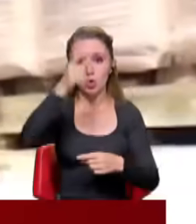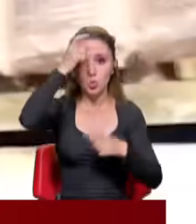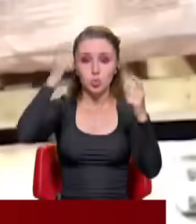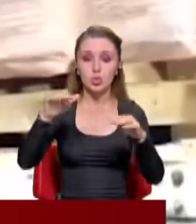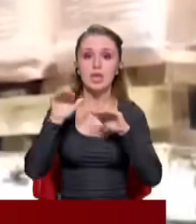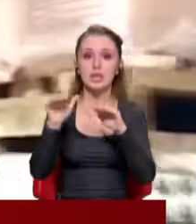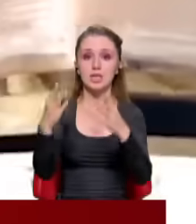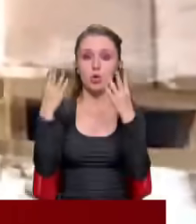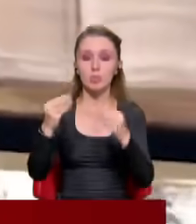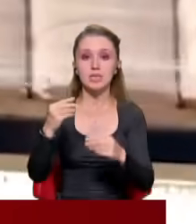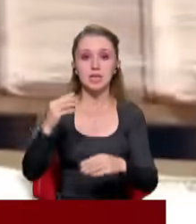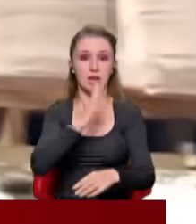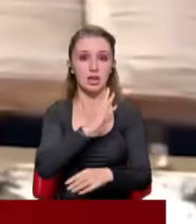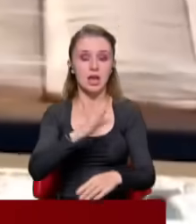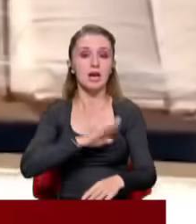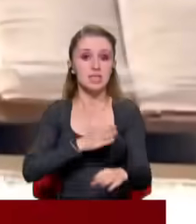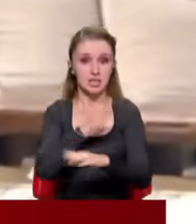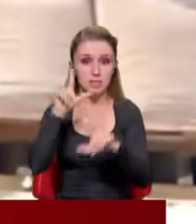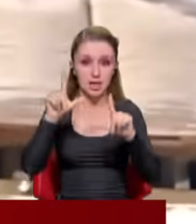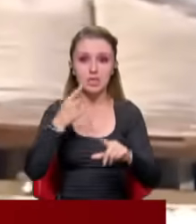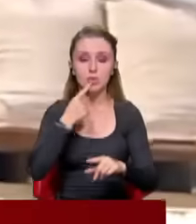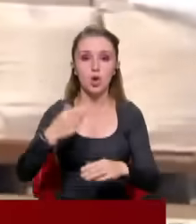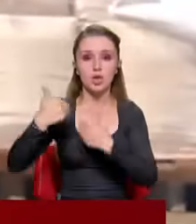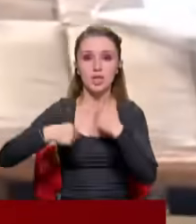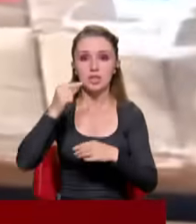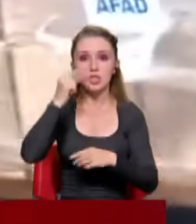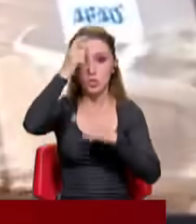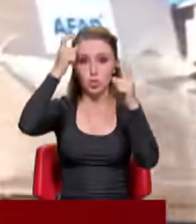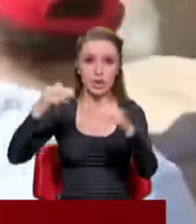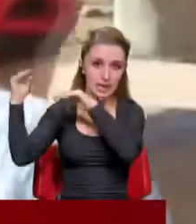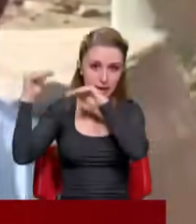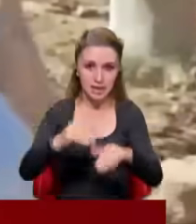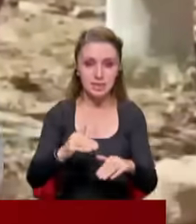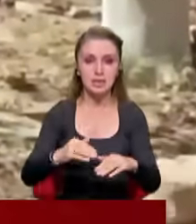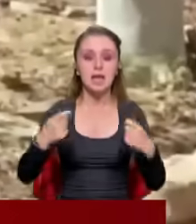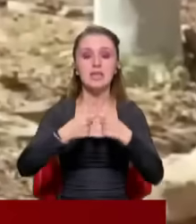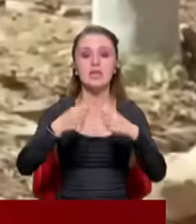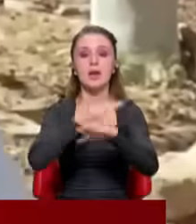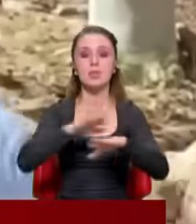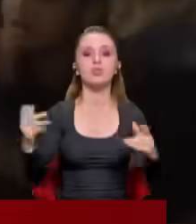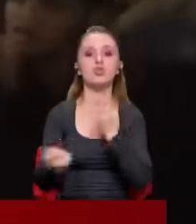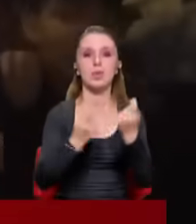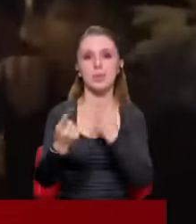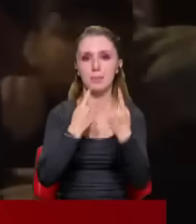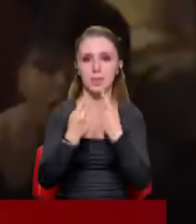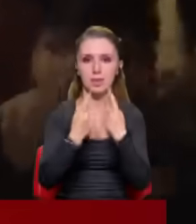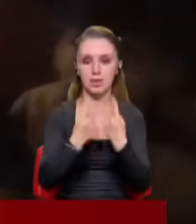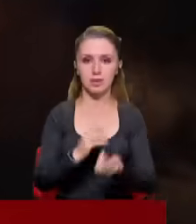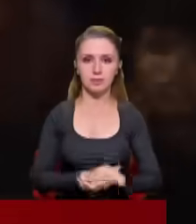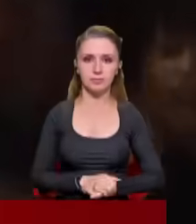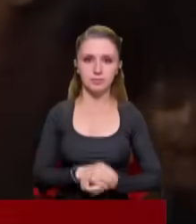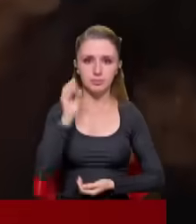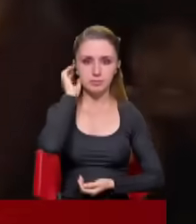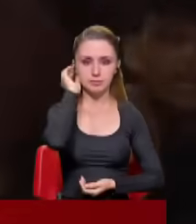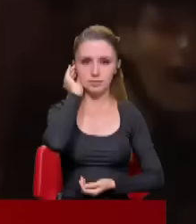yardımlarının Gazze'ye ulaşması gerektiğinde yaralıların Türkiye'ye getirilmesi ve ateşkes çabalarını konuştu Kahrolsun